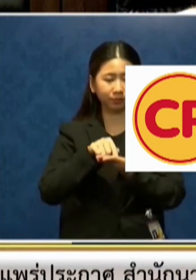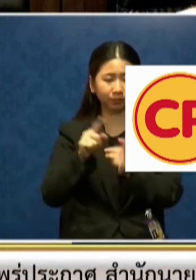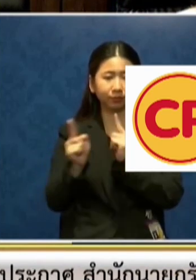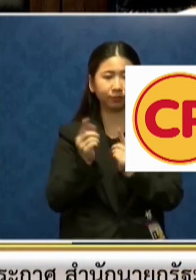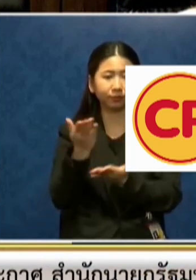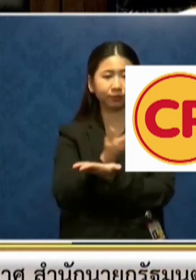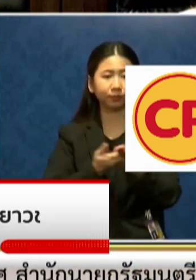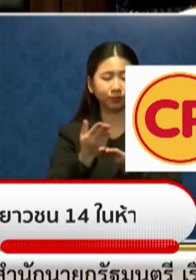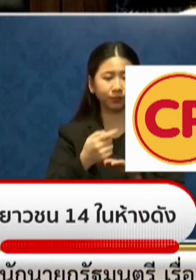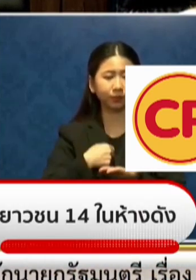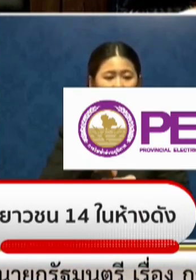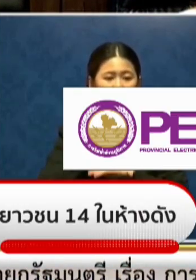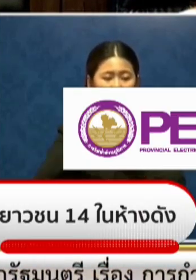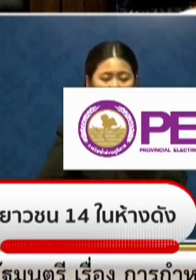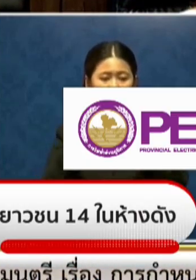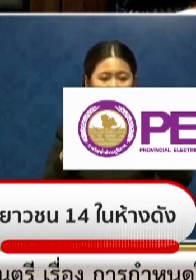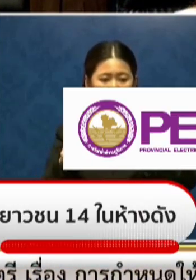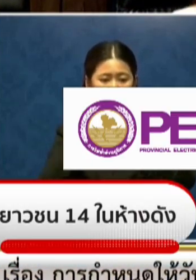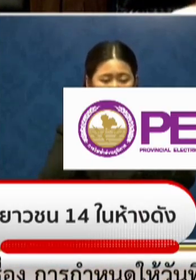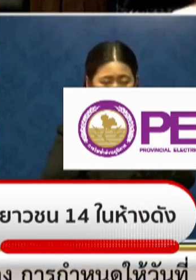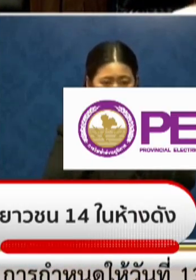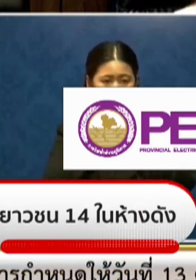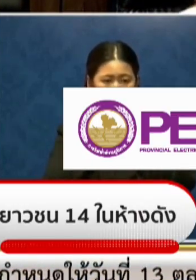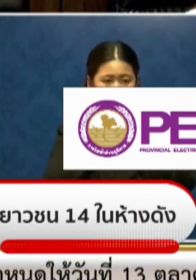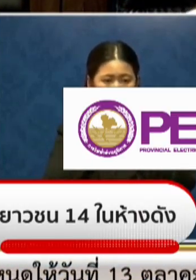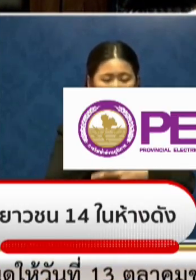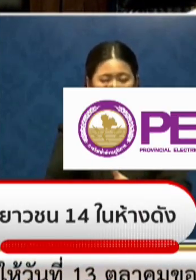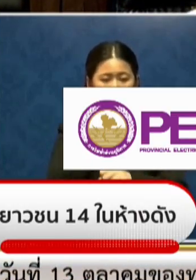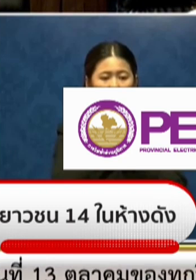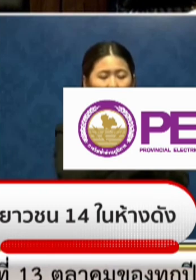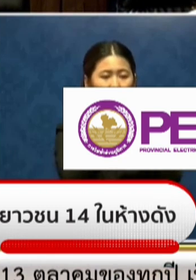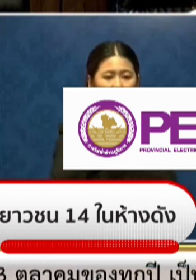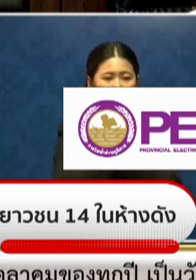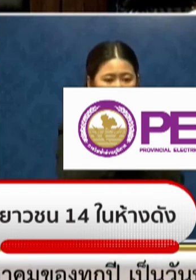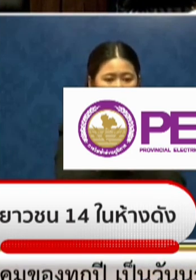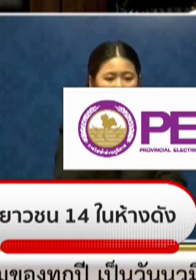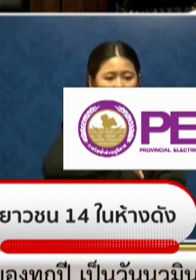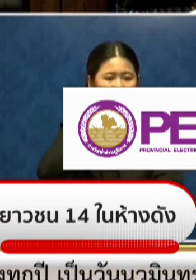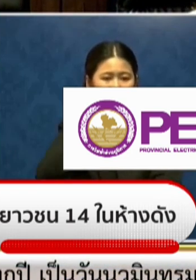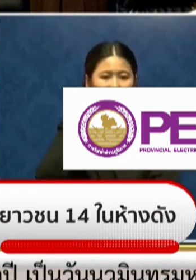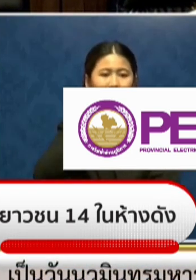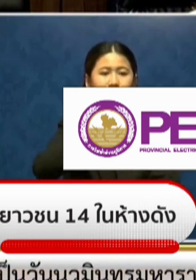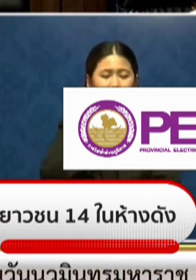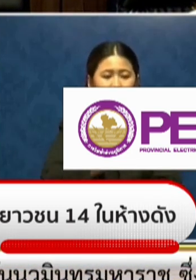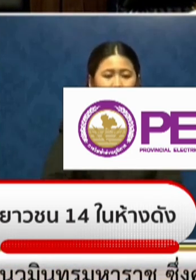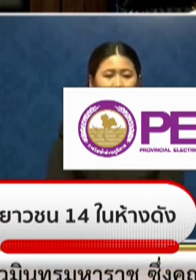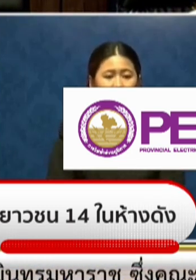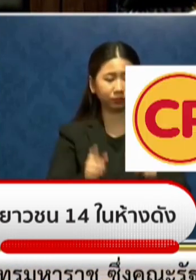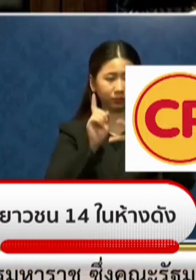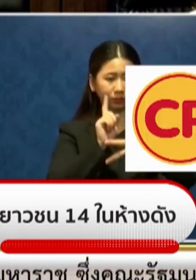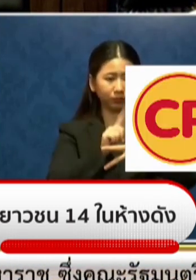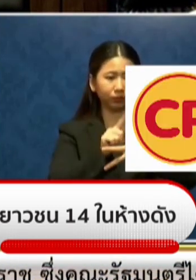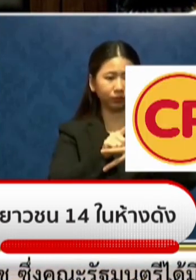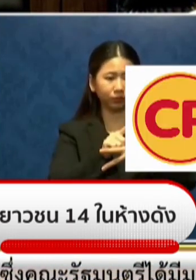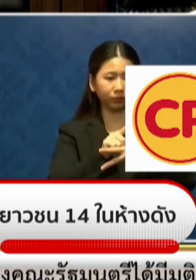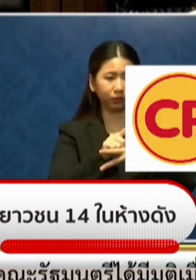สสบัญชีรายชื่อจากพรรคก้าวไกลนะคะมีการหารือถึงปัญหาเหตุการณ์ที่เกิดขึ้นที่เด็ก 14ปี